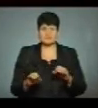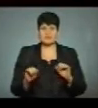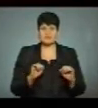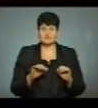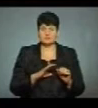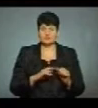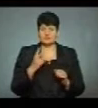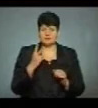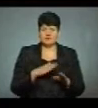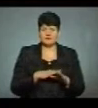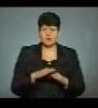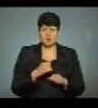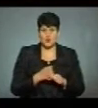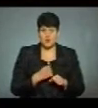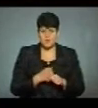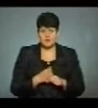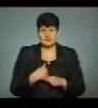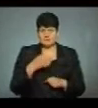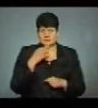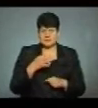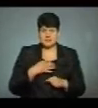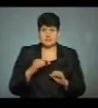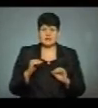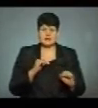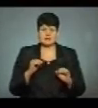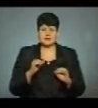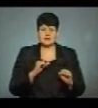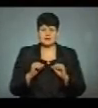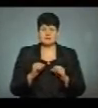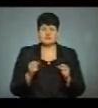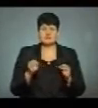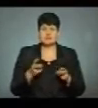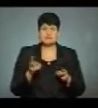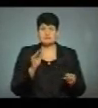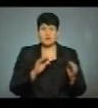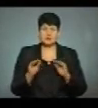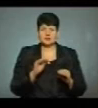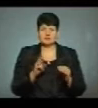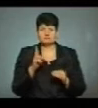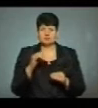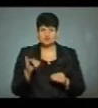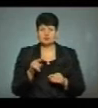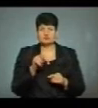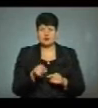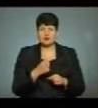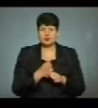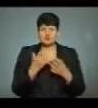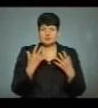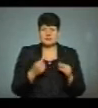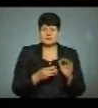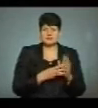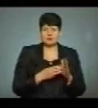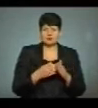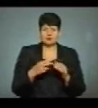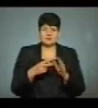були два виконроби. І нам повідомило керівництво спецмонтажбуду, що в них робочий день з 8